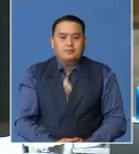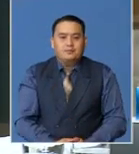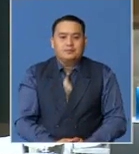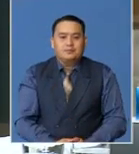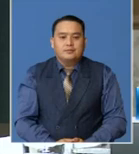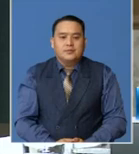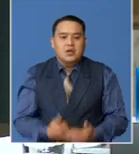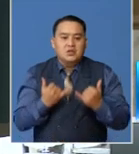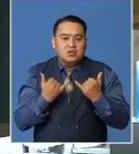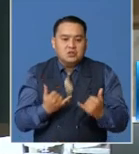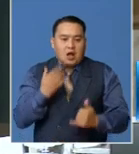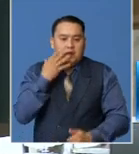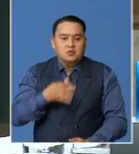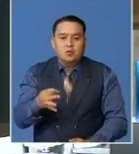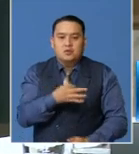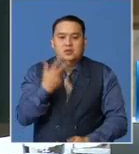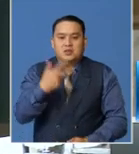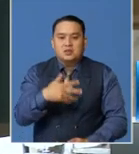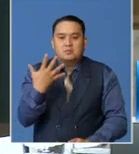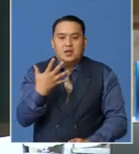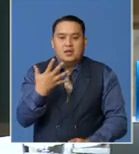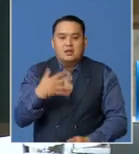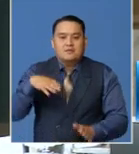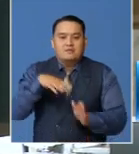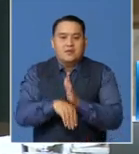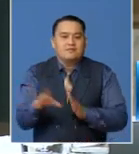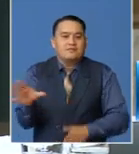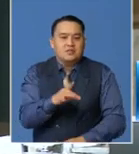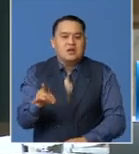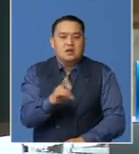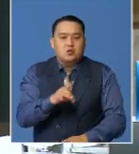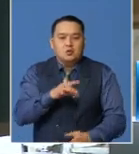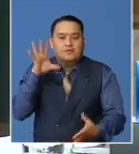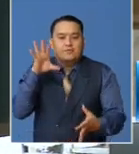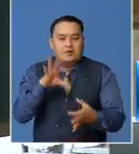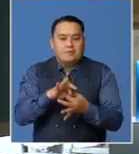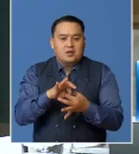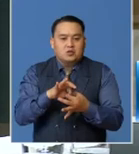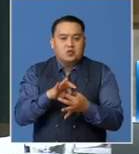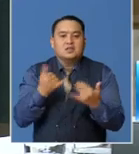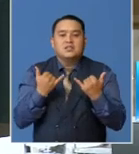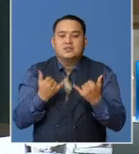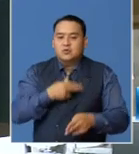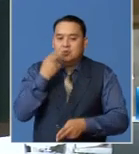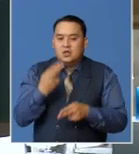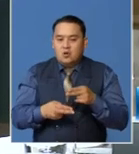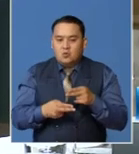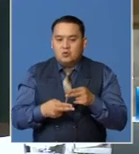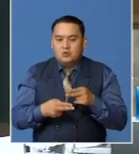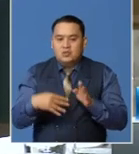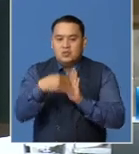алматинской области на 35 процентов и внедрили все районы подключаем и должны были закончить ее